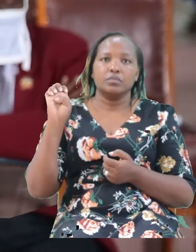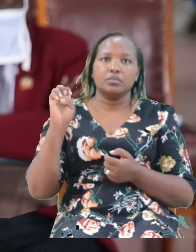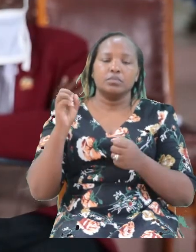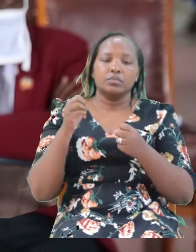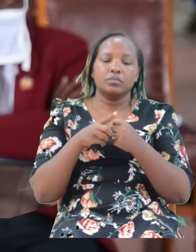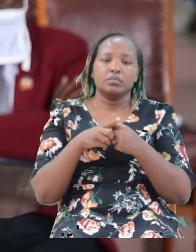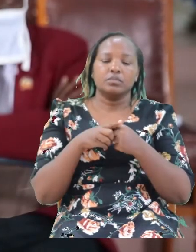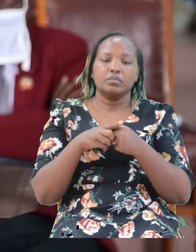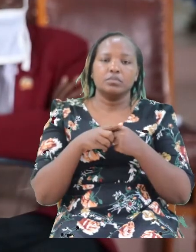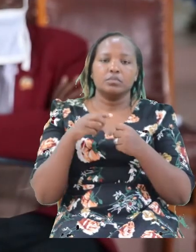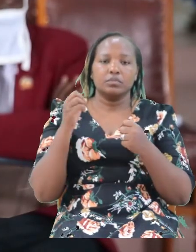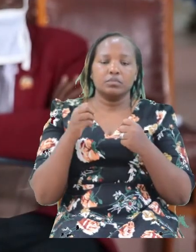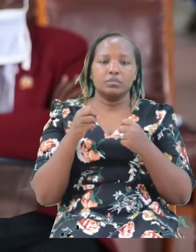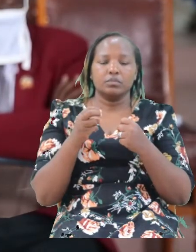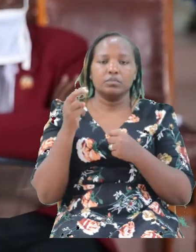16:12.